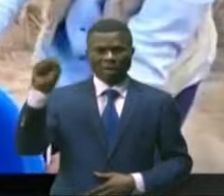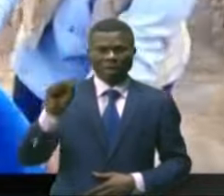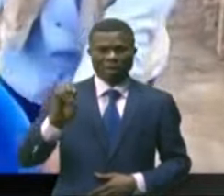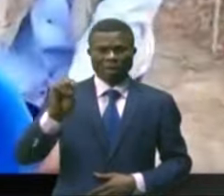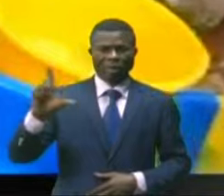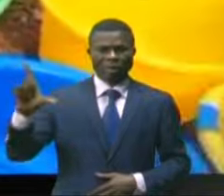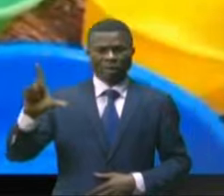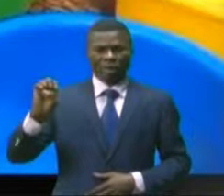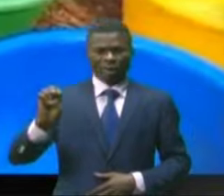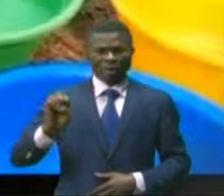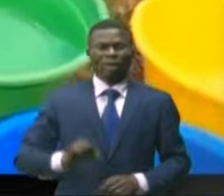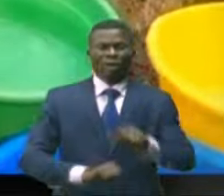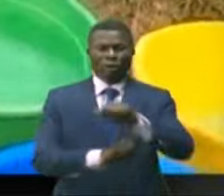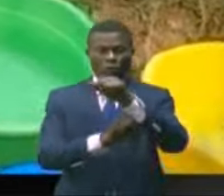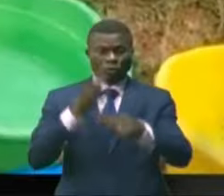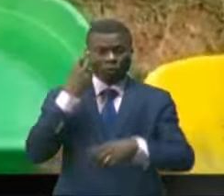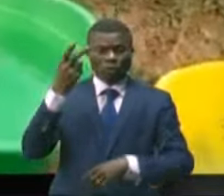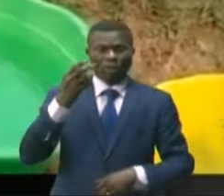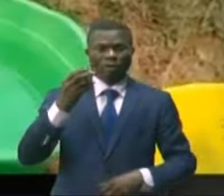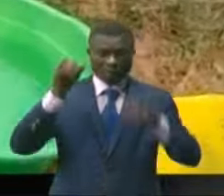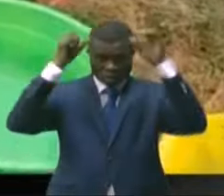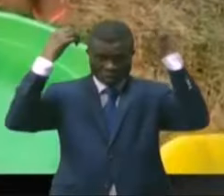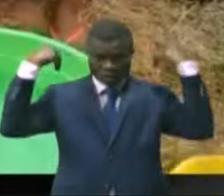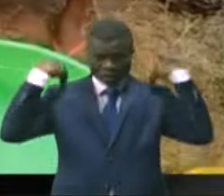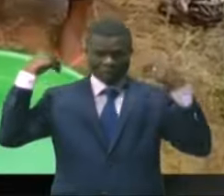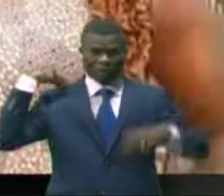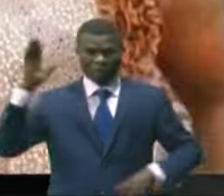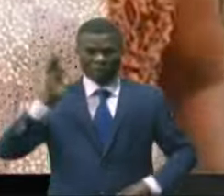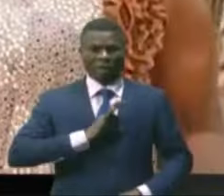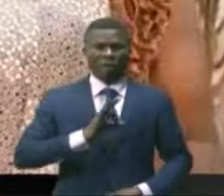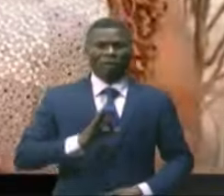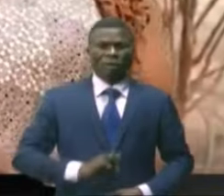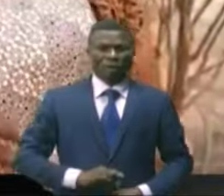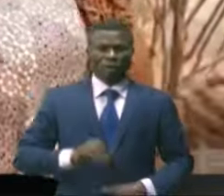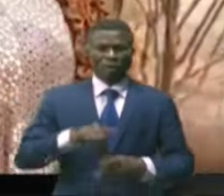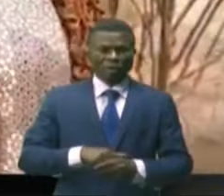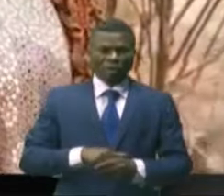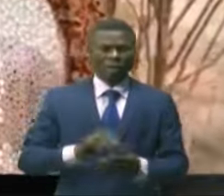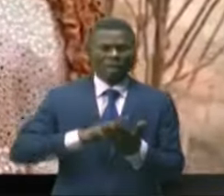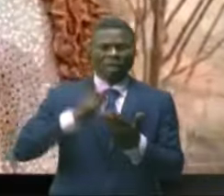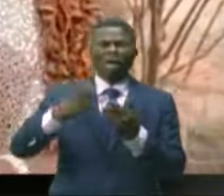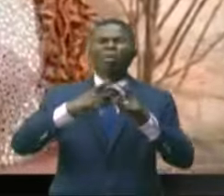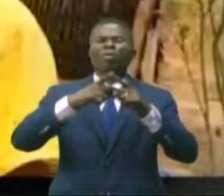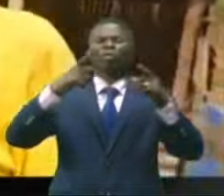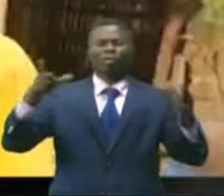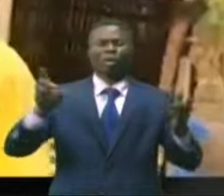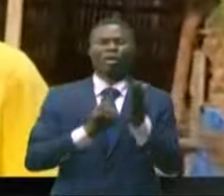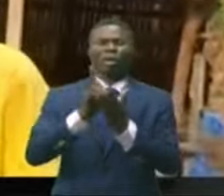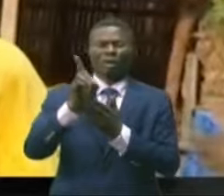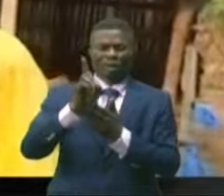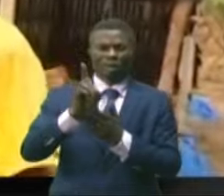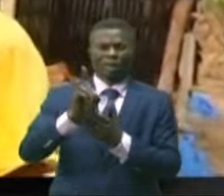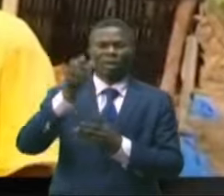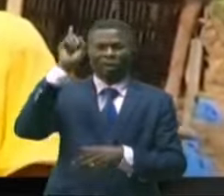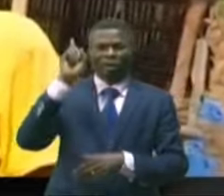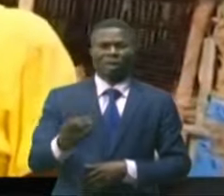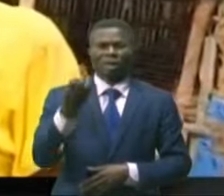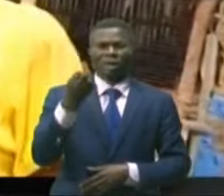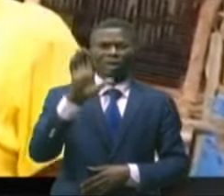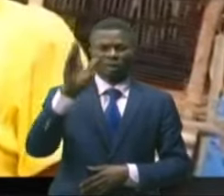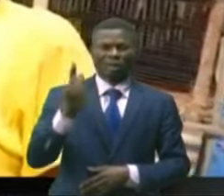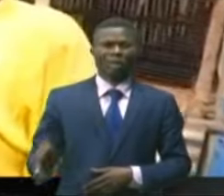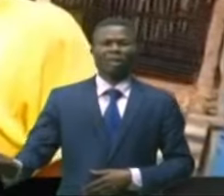la vision du chef de l'État, Félix-Antoine Tshisekedi Tshilombo, dans son vaste projet de développement local des